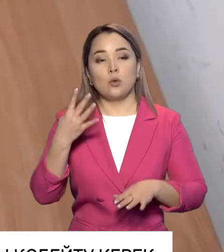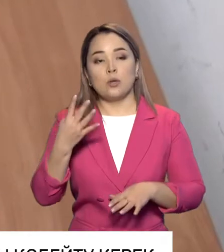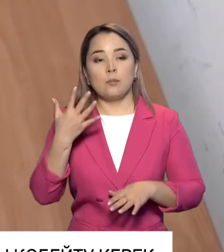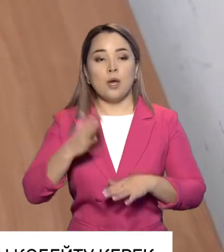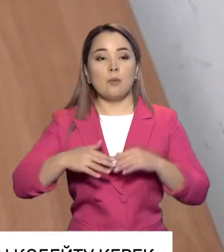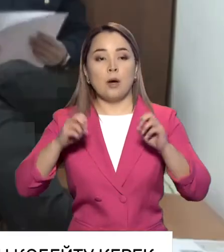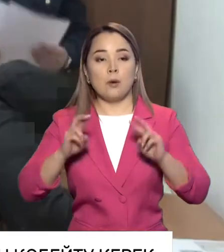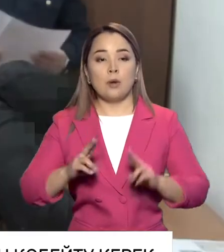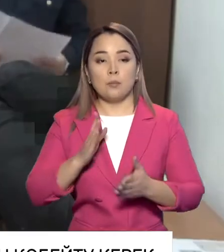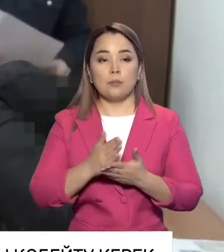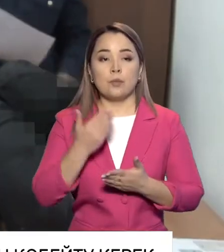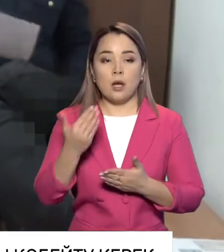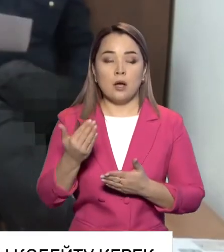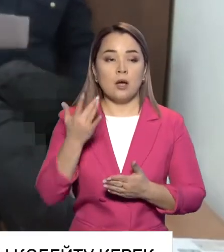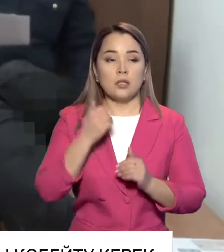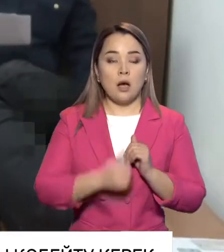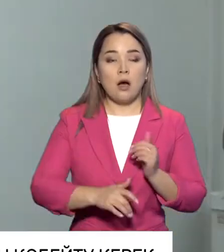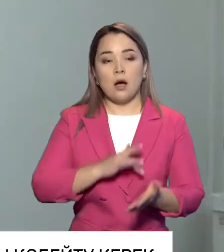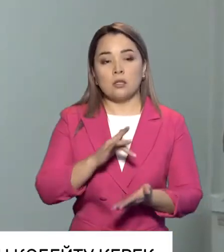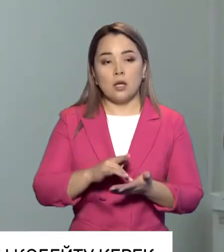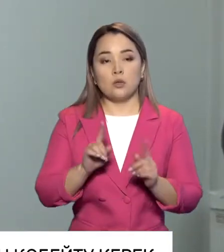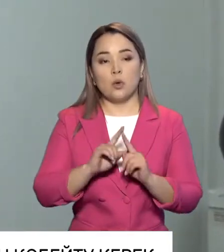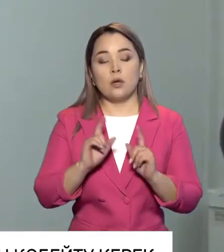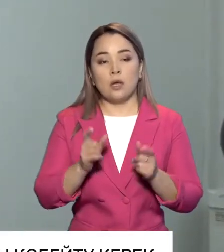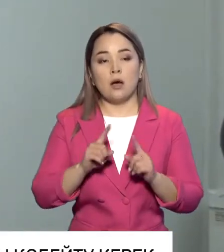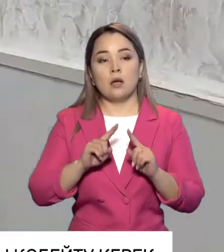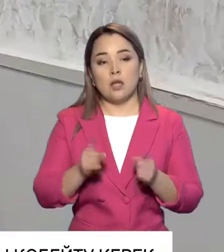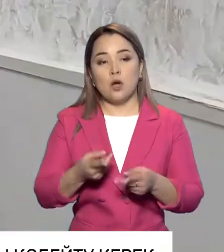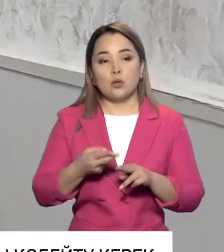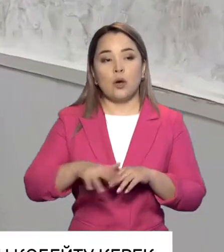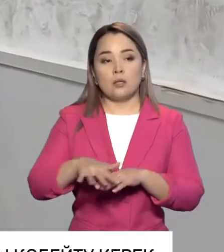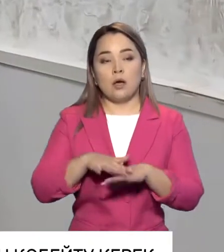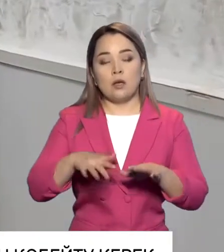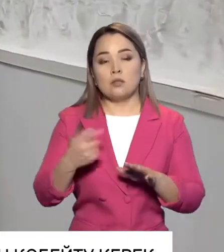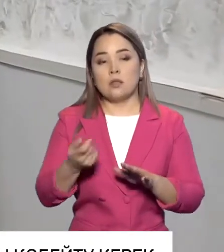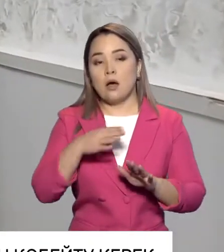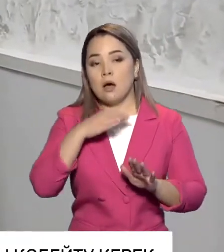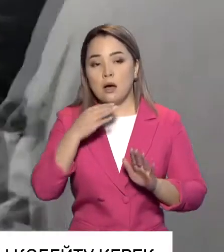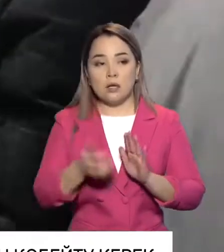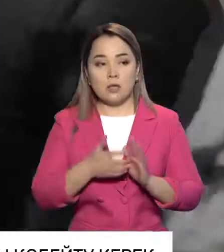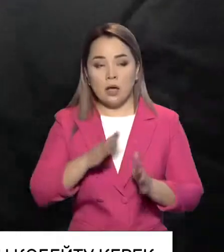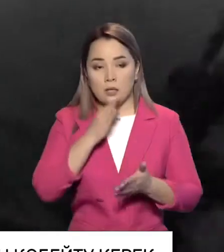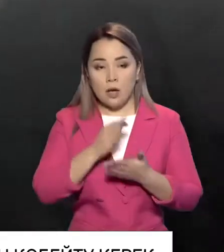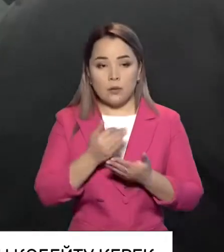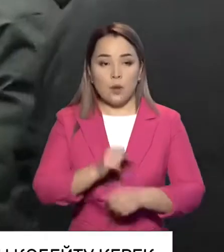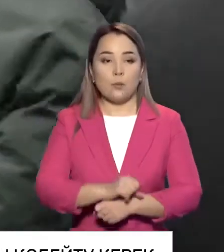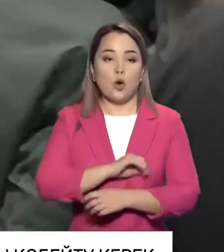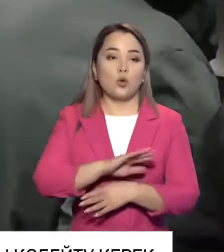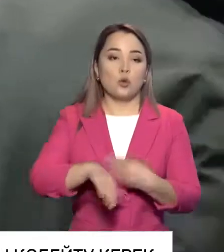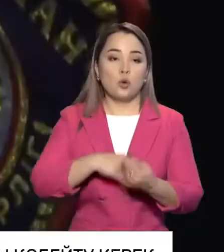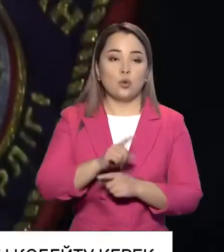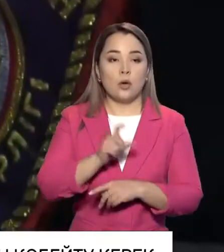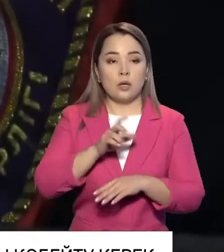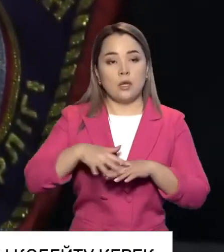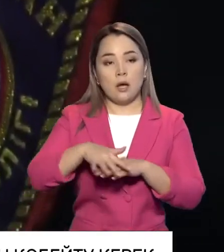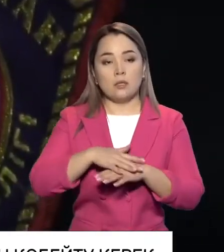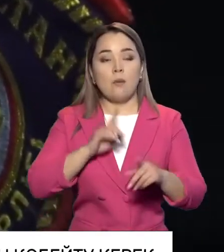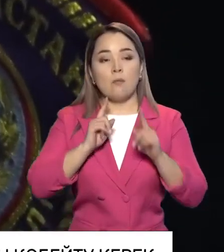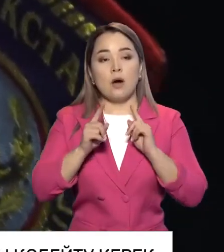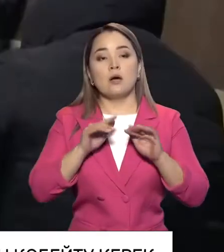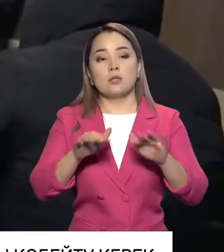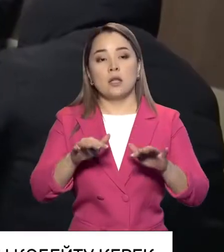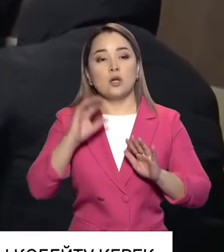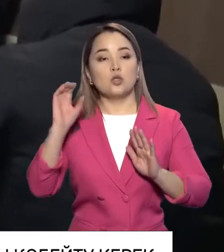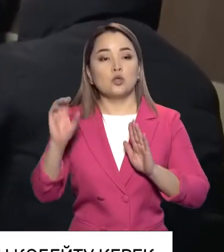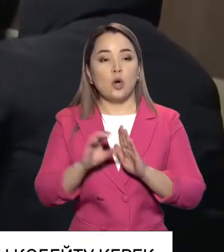ғана бар. Олардың қатары әр қаладағы абақтыны аралауға аздық етеді. Сондай-ақ мемлекеттік төңкеріс жасаушыларды бүкіл ел білу үшін парламенттік